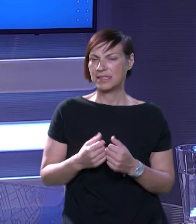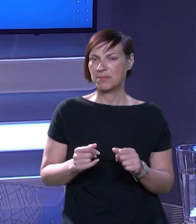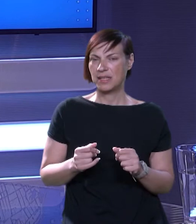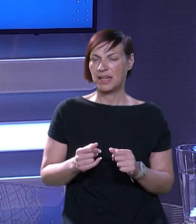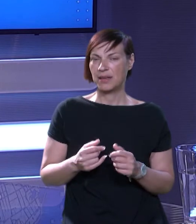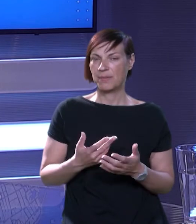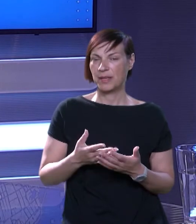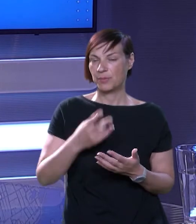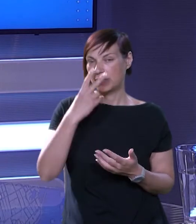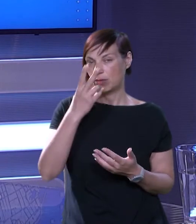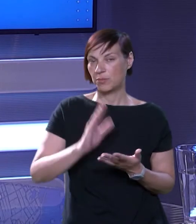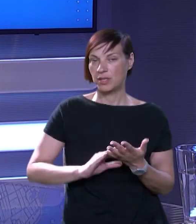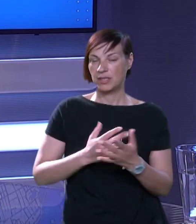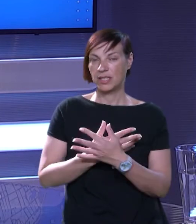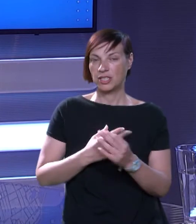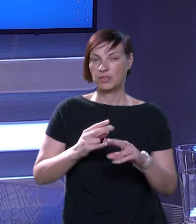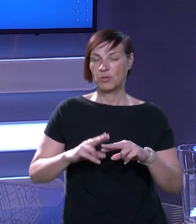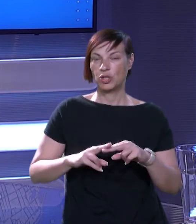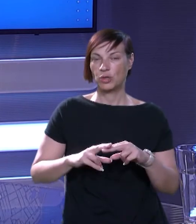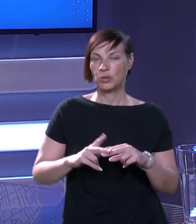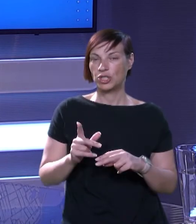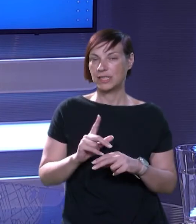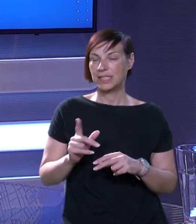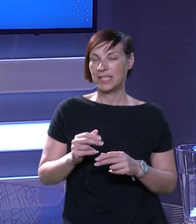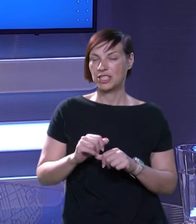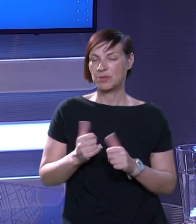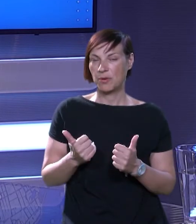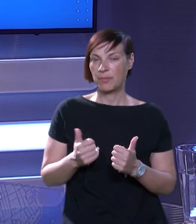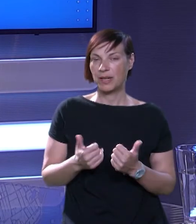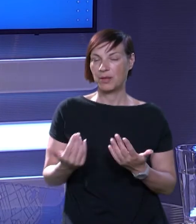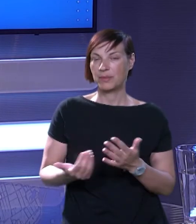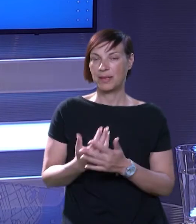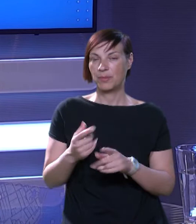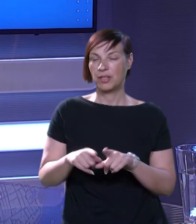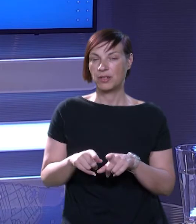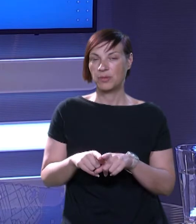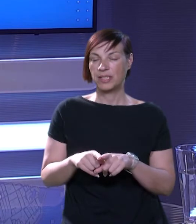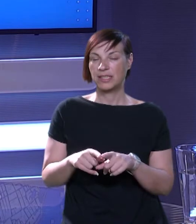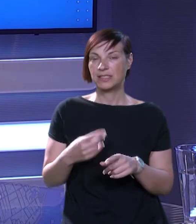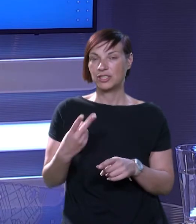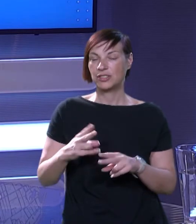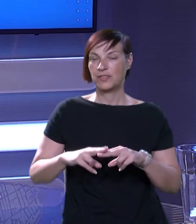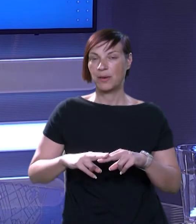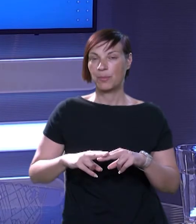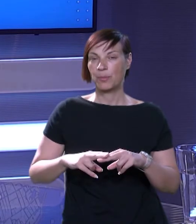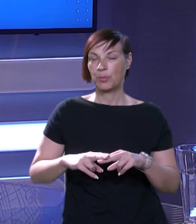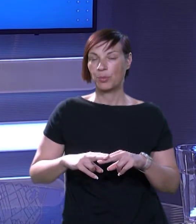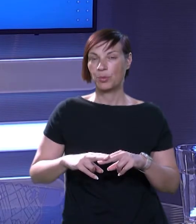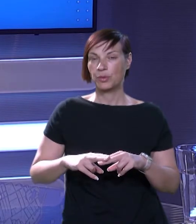prelamaju perspektive. Poslije smo u montaži odlučili da moju nećemo prelomiti, da ponovimo isti princip. Tako da se dva